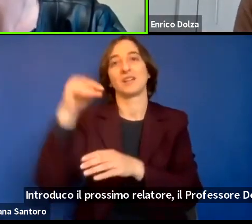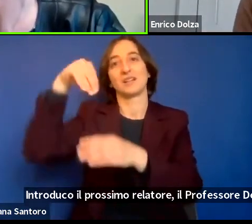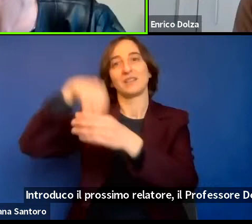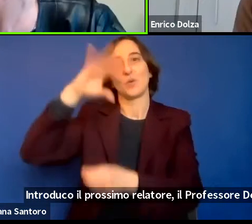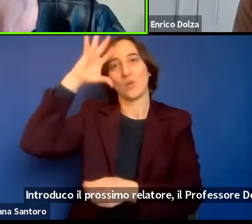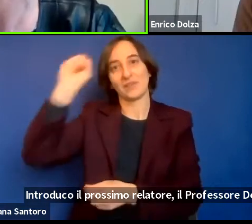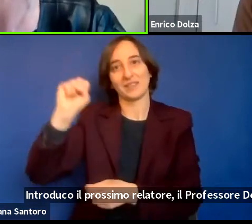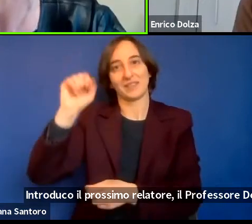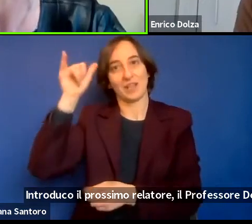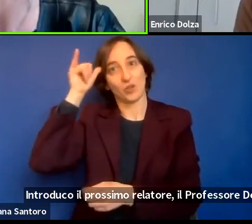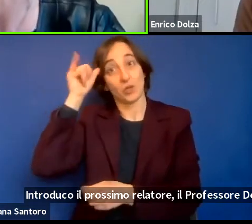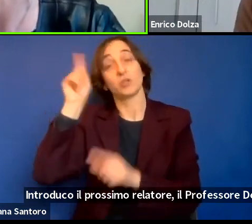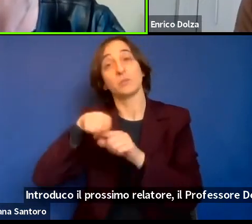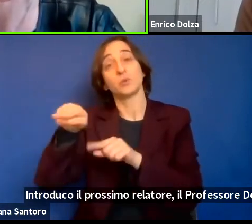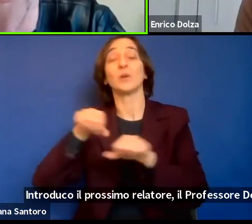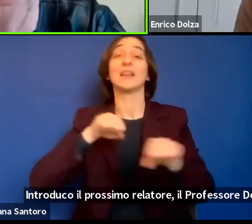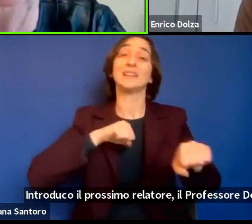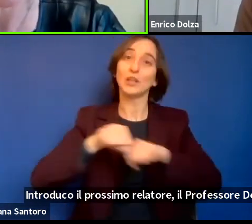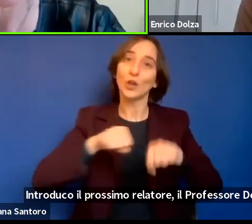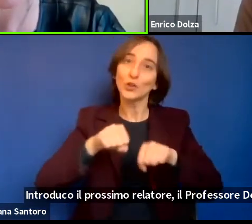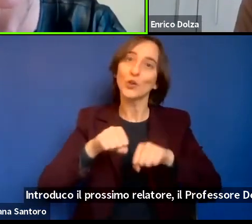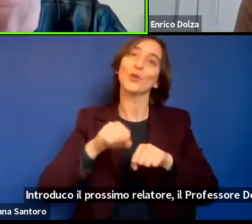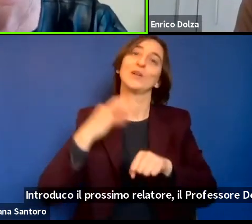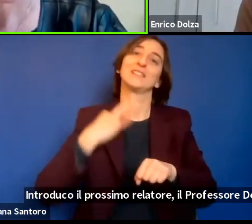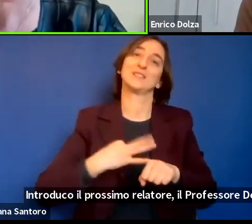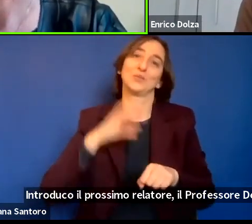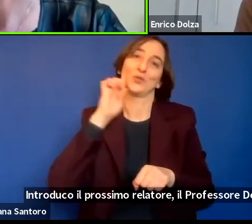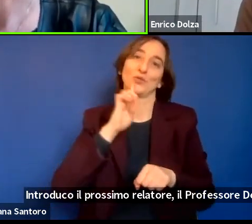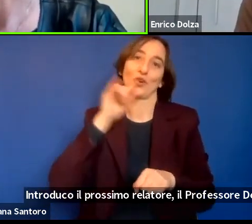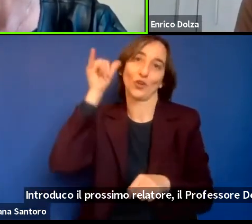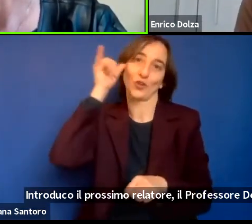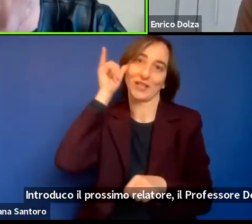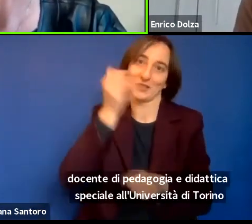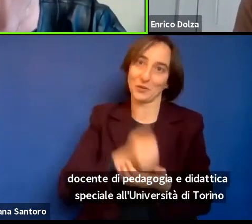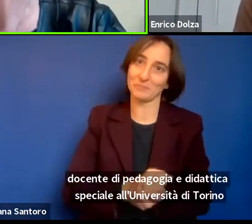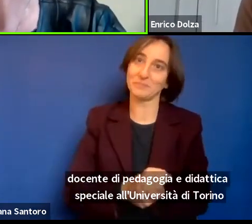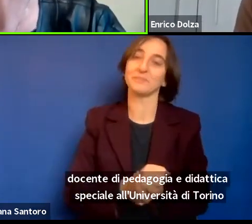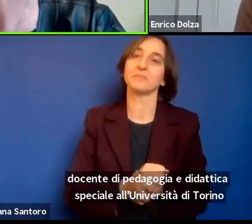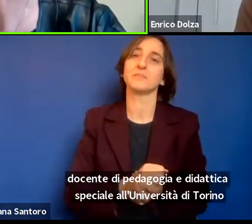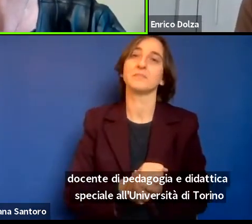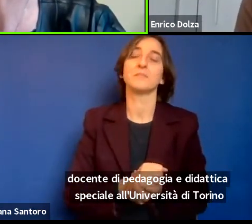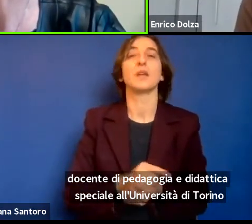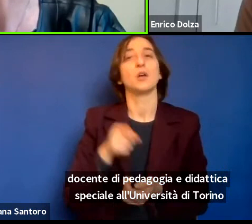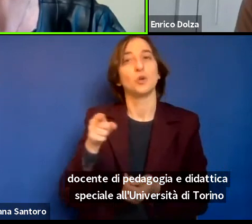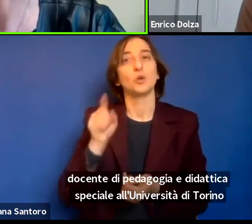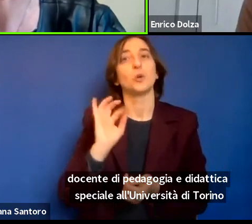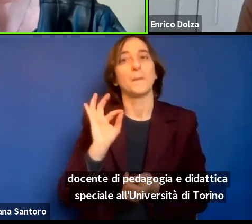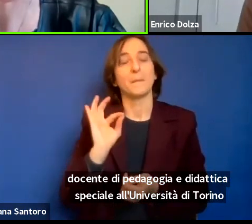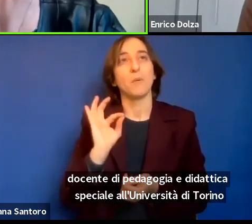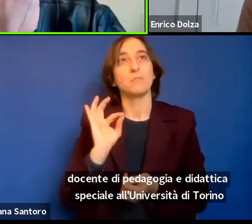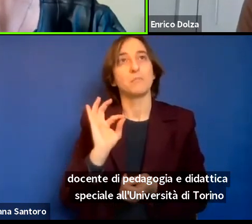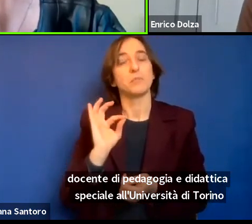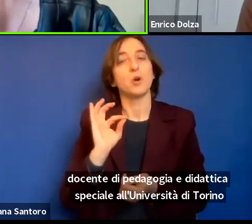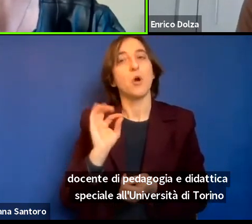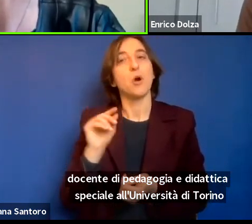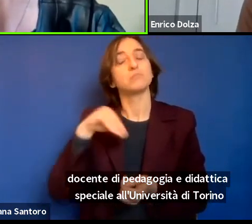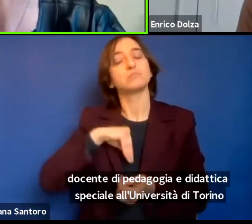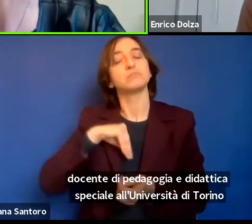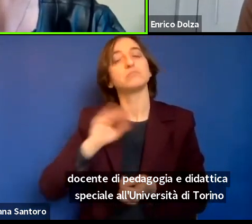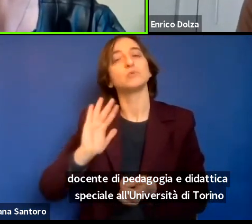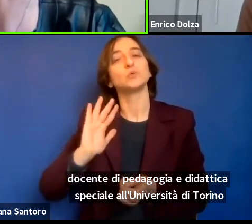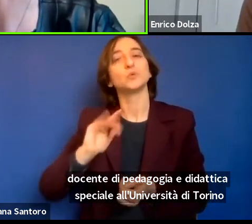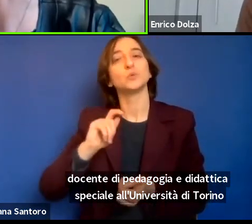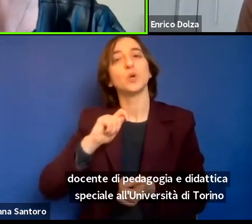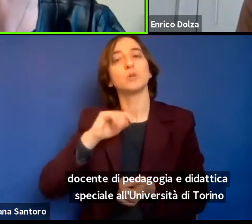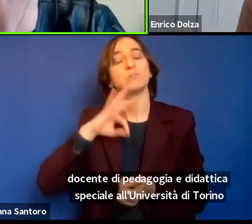nonché direttore dell'Istituto dei Sordi di Torino. Ha degli interessi specifici che includono le